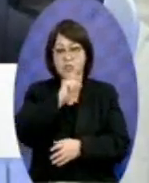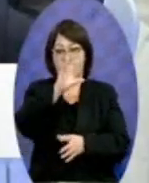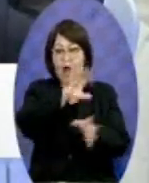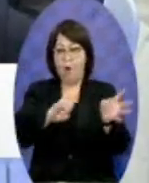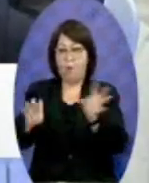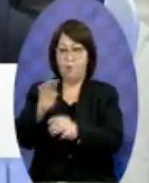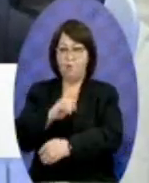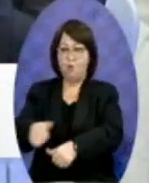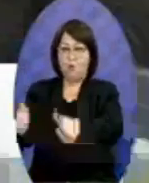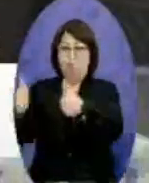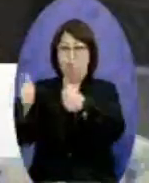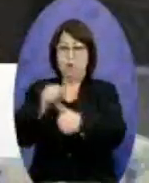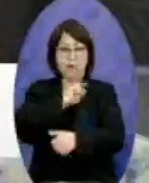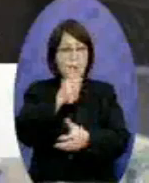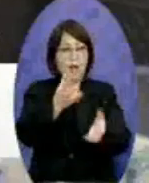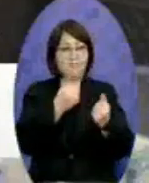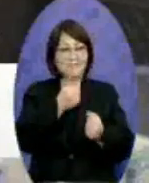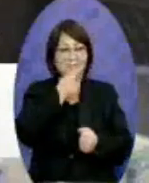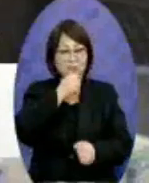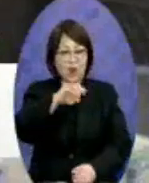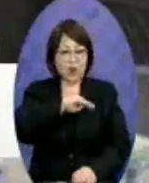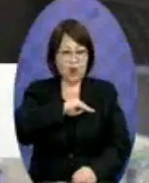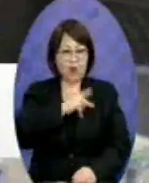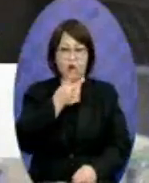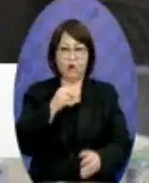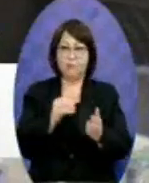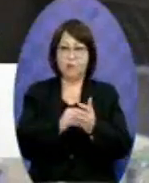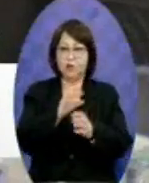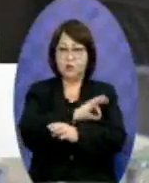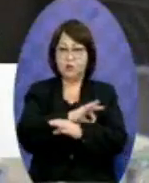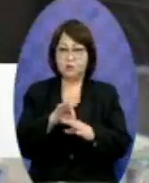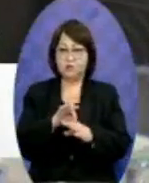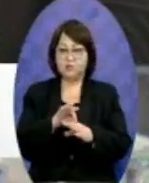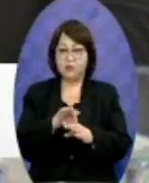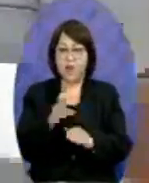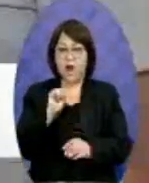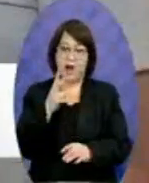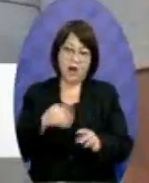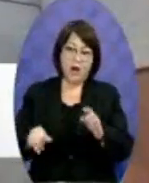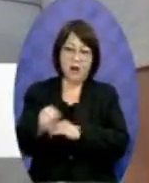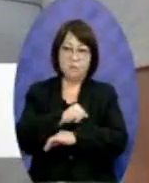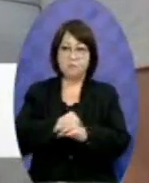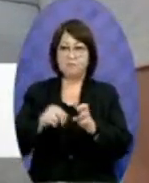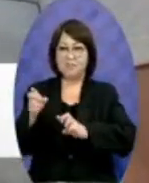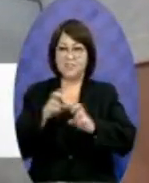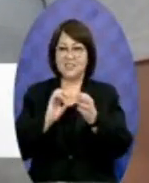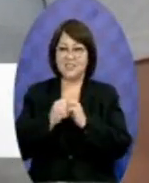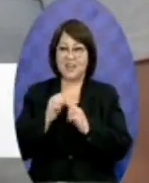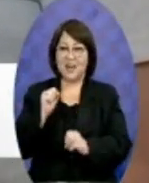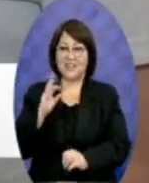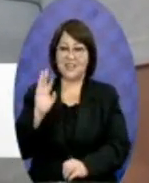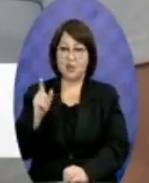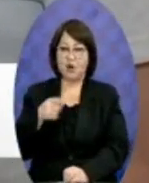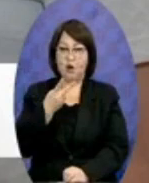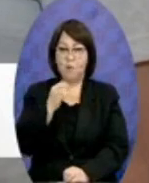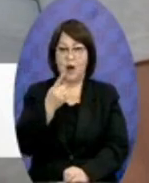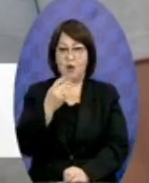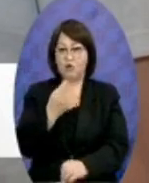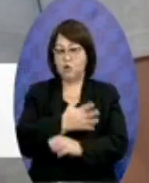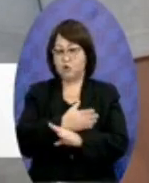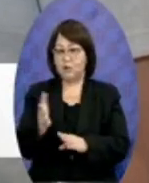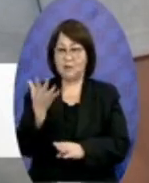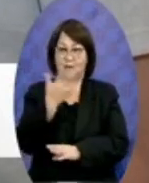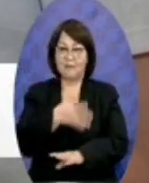хэлбэл зээл авч чадахгүй үлдсэн 20,000 орчим төсөл байна. Жишээ нь Арангай аймагт бизнес эрхлэгч Алтан гэрлийн хувьд 2010 оноос хойш